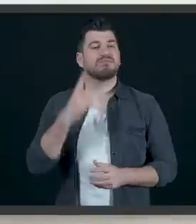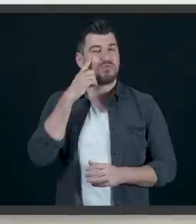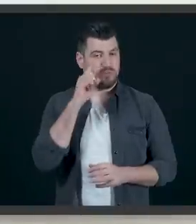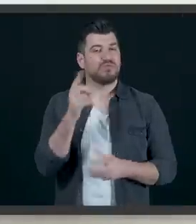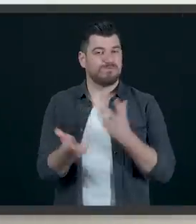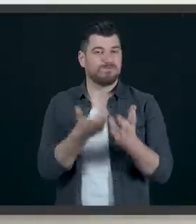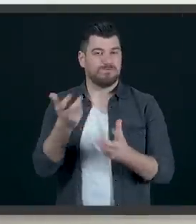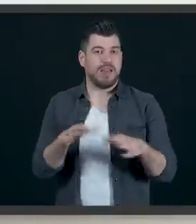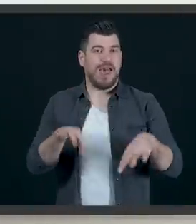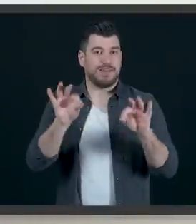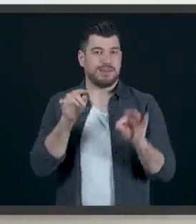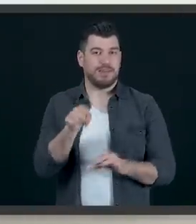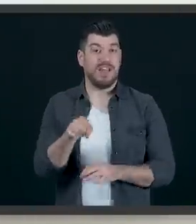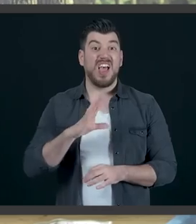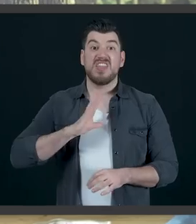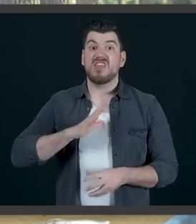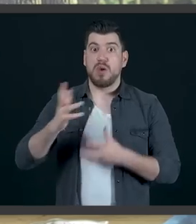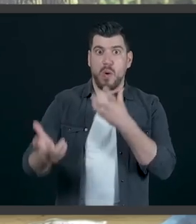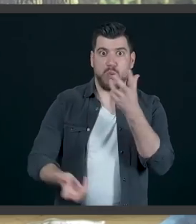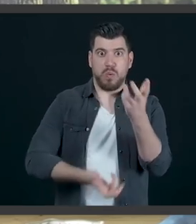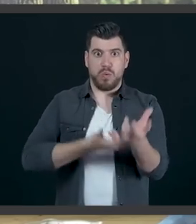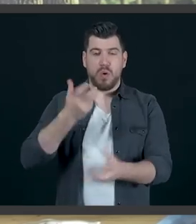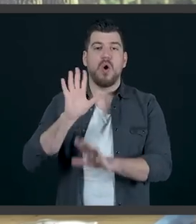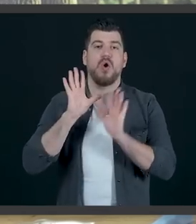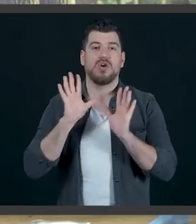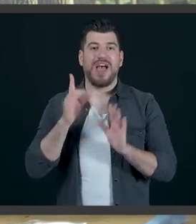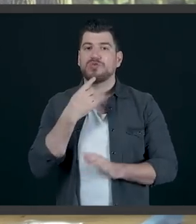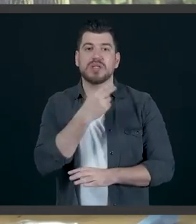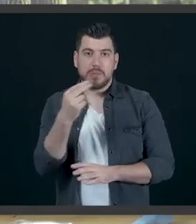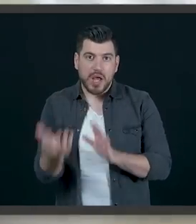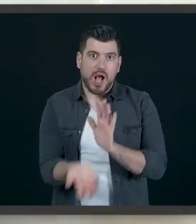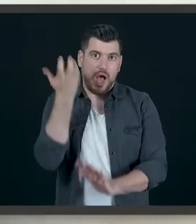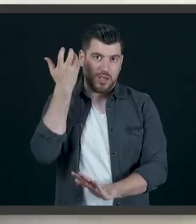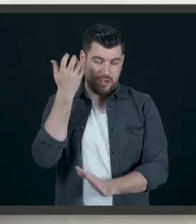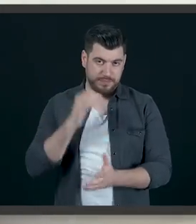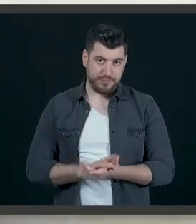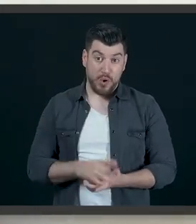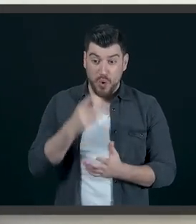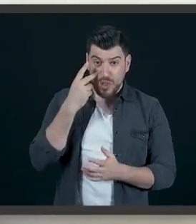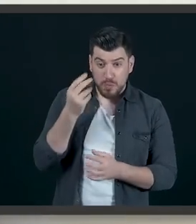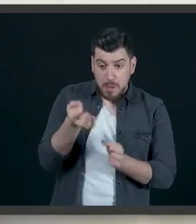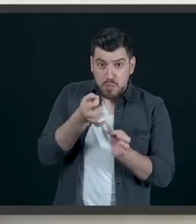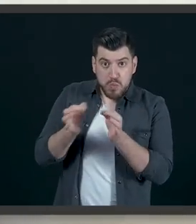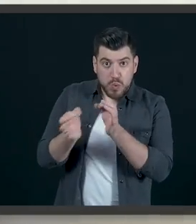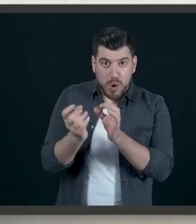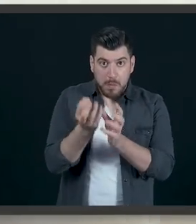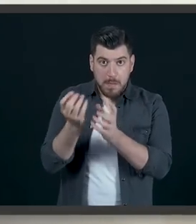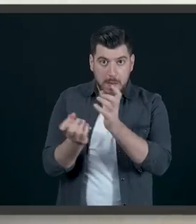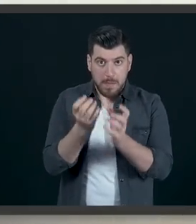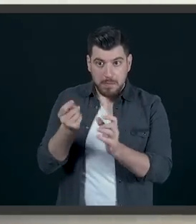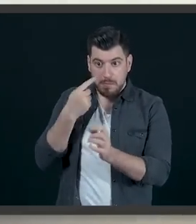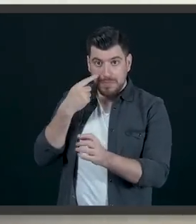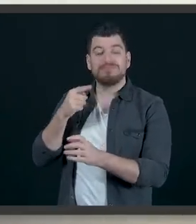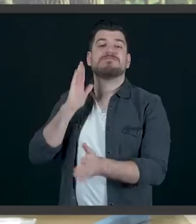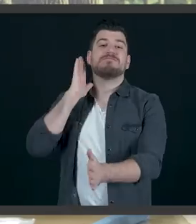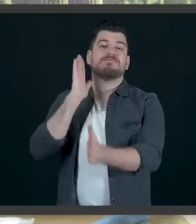Νομίζω ότι άρχισε να βράζει, να το βλέπετε. Δεν θέλουμε να βράσει πάρα πολύ, γιατί άμα βράσει πάρα πολύ σημαίνει πως έχει καεί. Όταν δούμε τις πρώτες μπουρμπουλίτες να βγαίνουν από τη μέση,